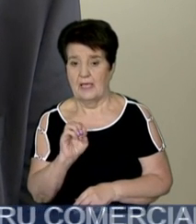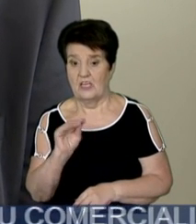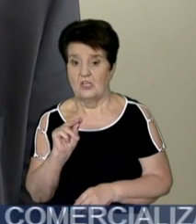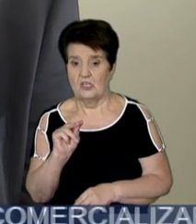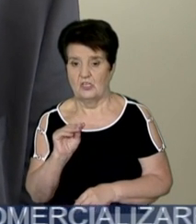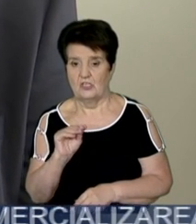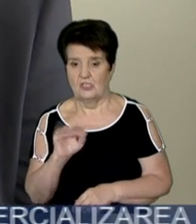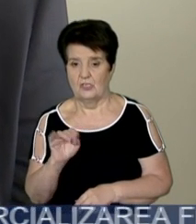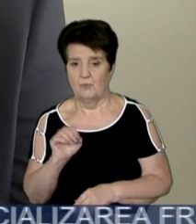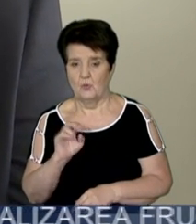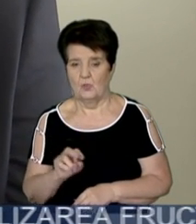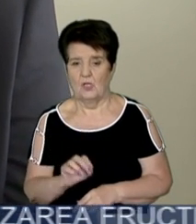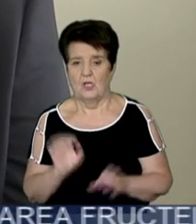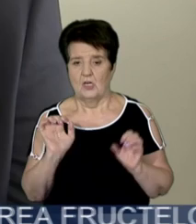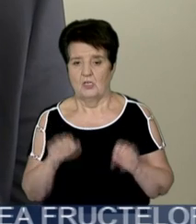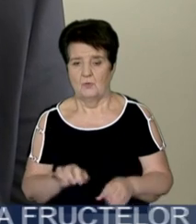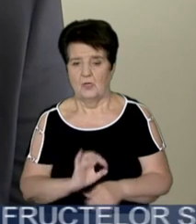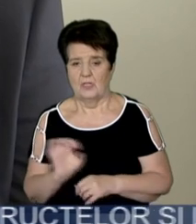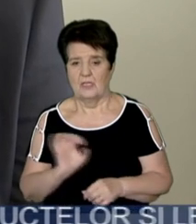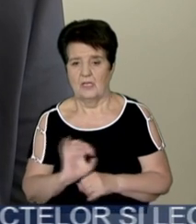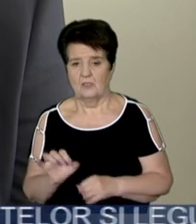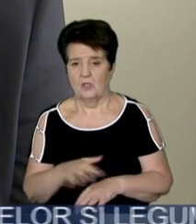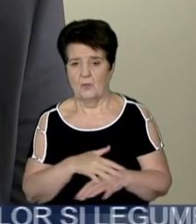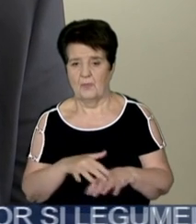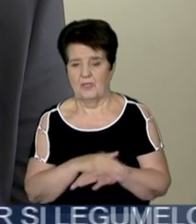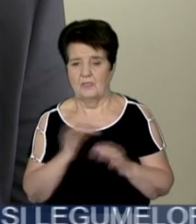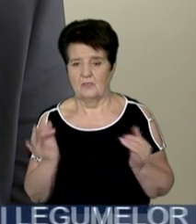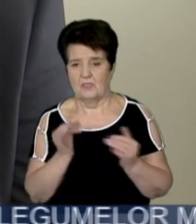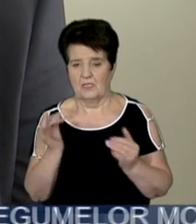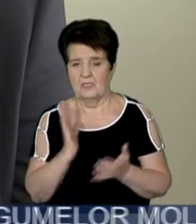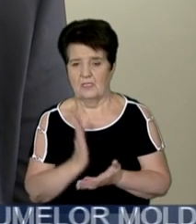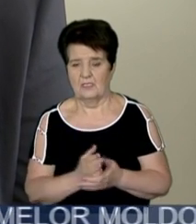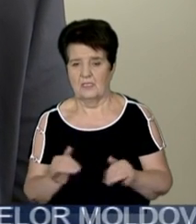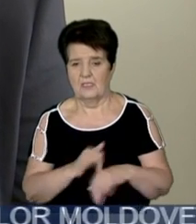vedem posibilitățile de export spre India, deoarece sunt niște piețe destul de interesante, destul de mari.